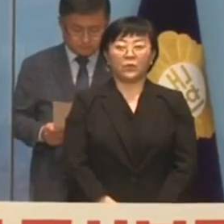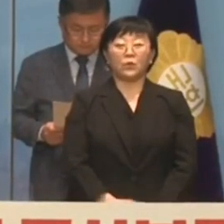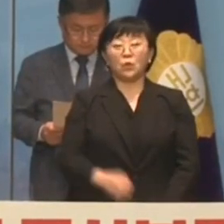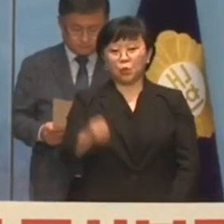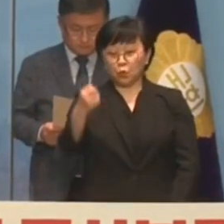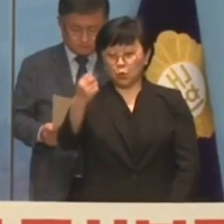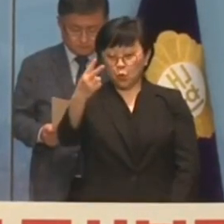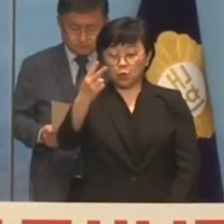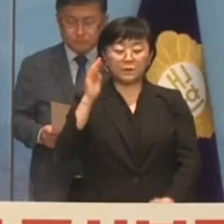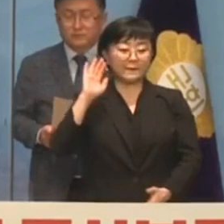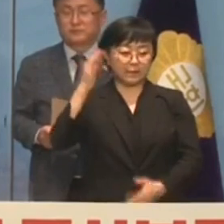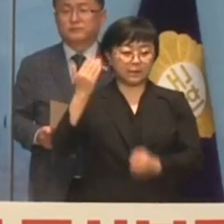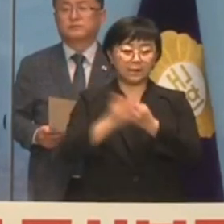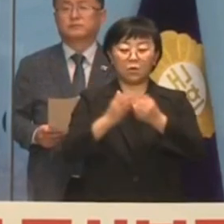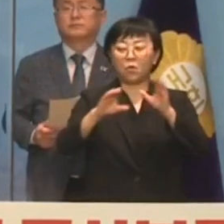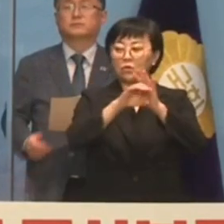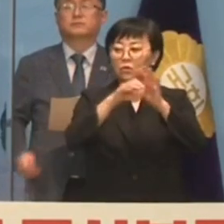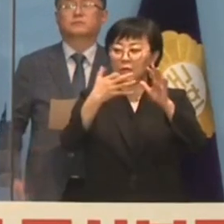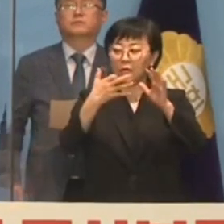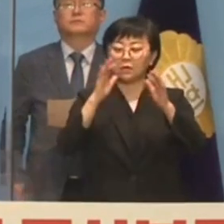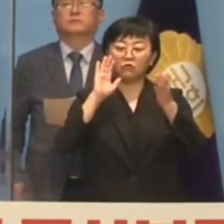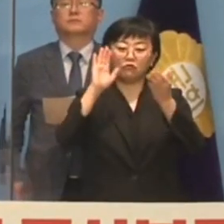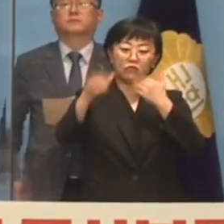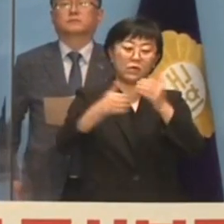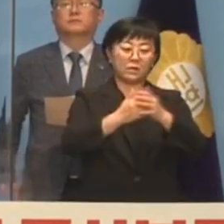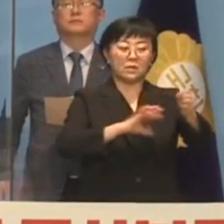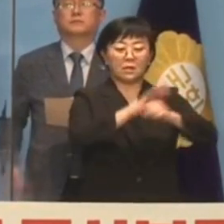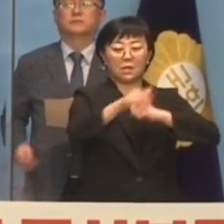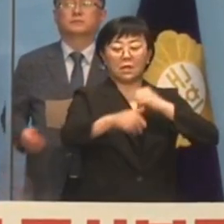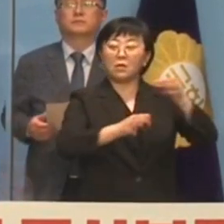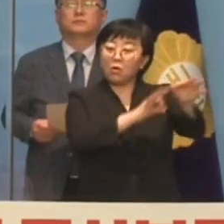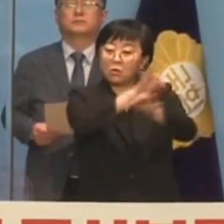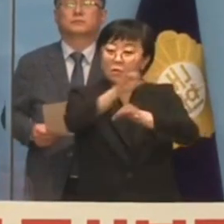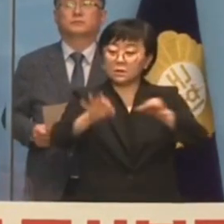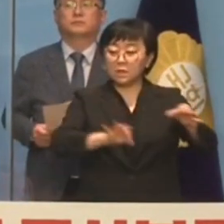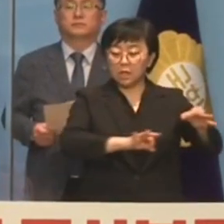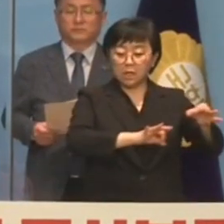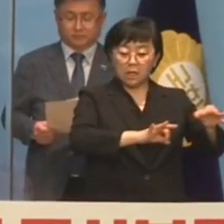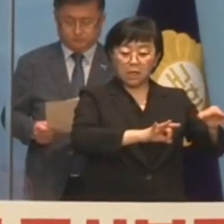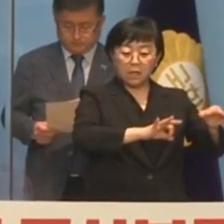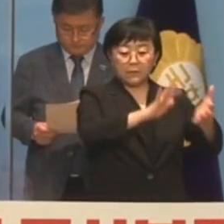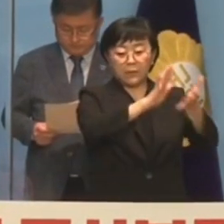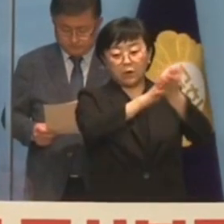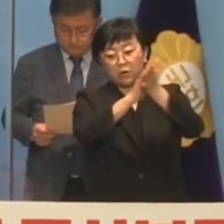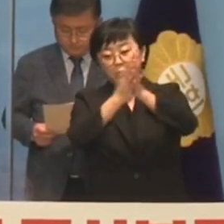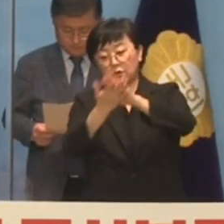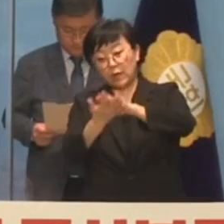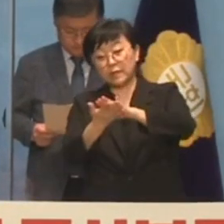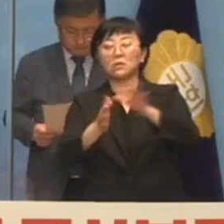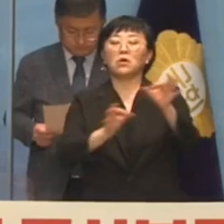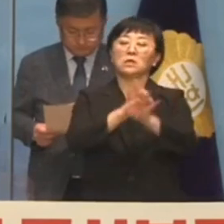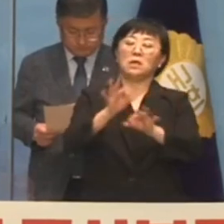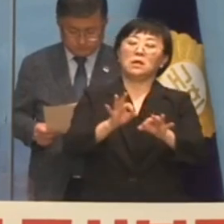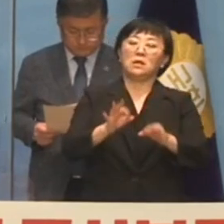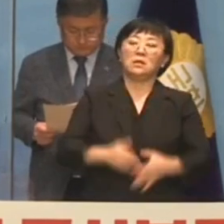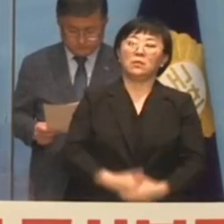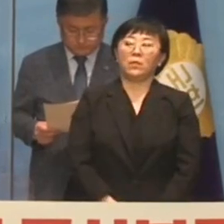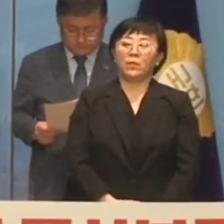거기다 최근 코로나 이후 세계 경제의 흐름이 변화하고 있음에 주목해야